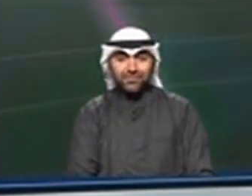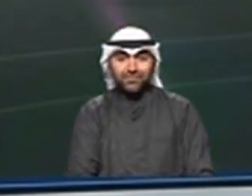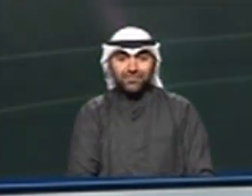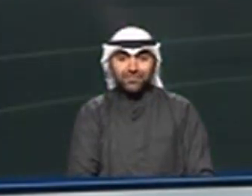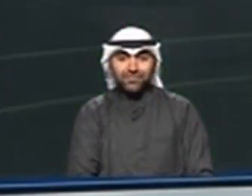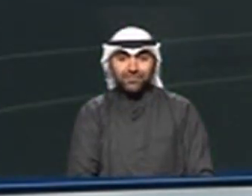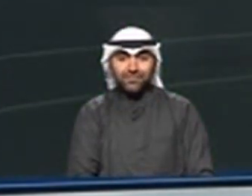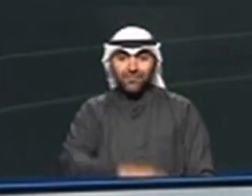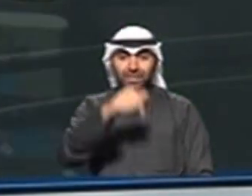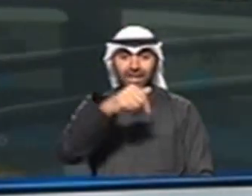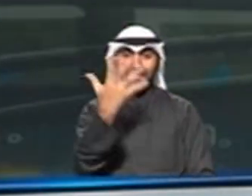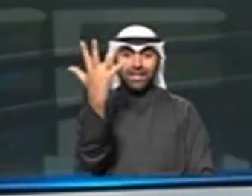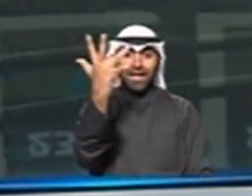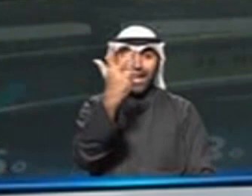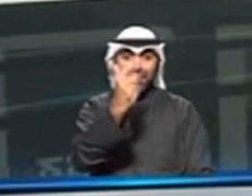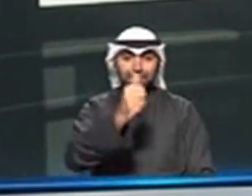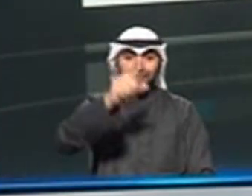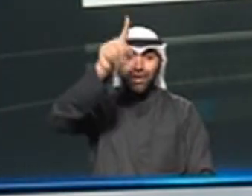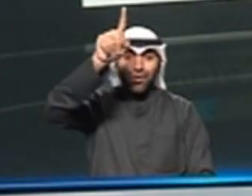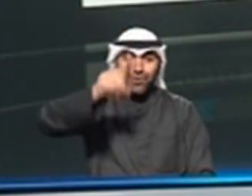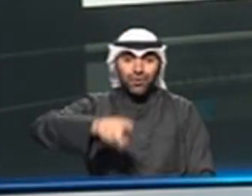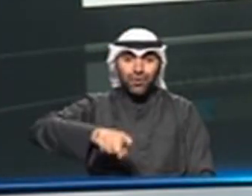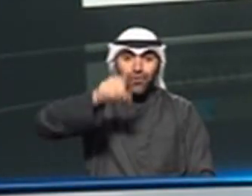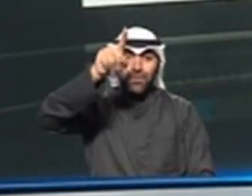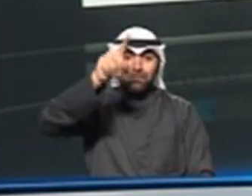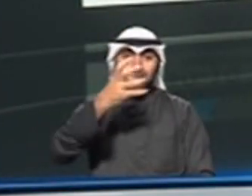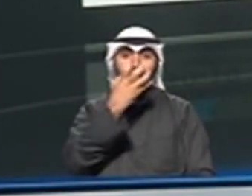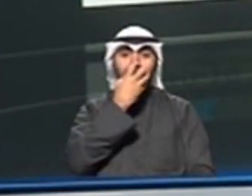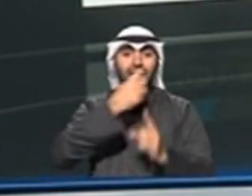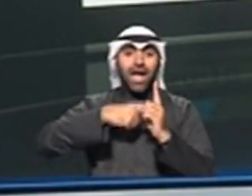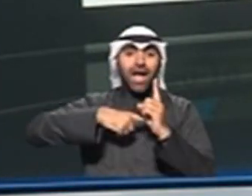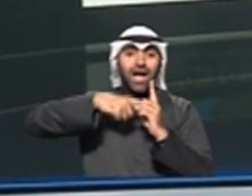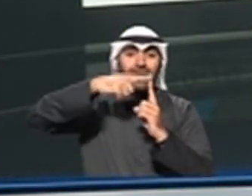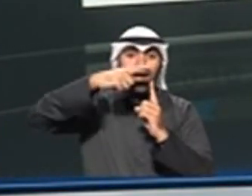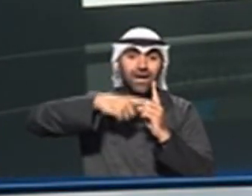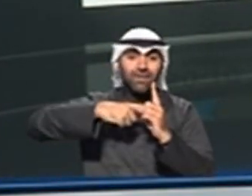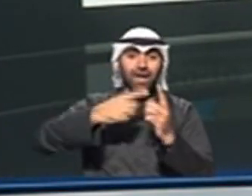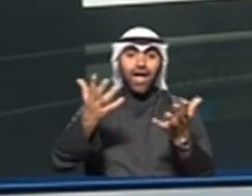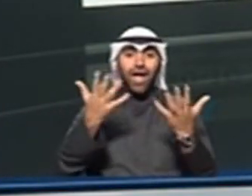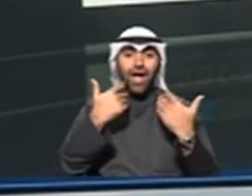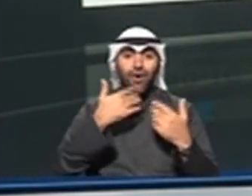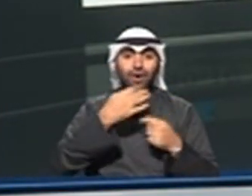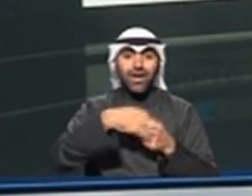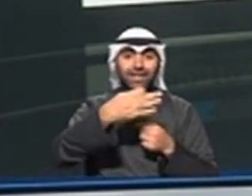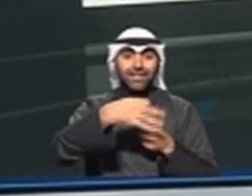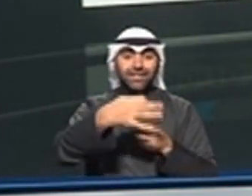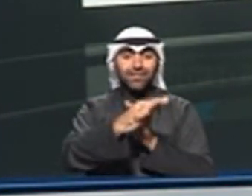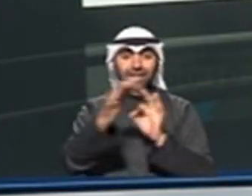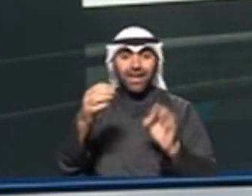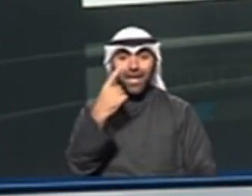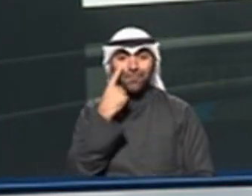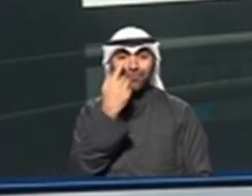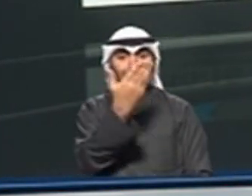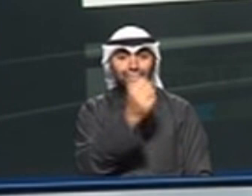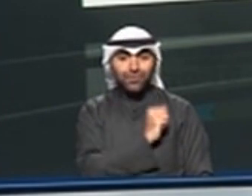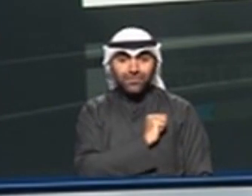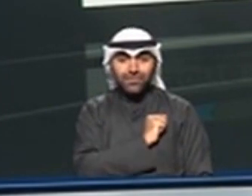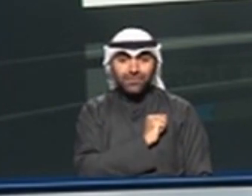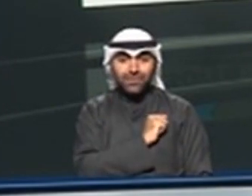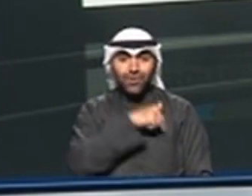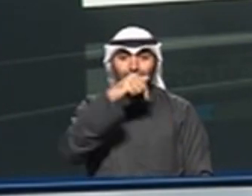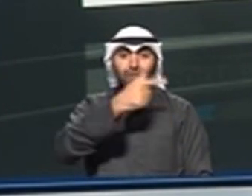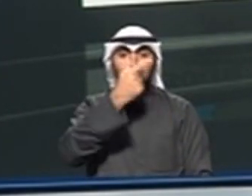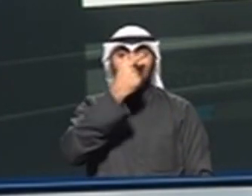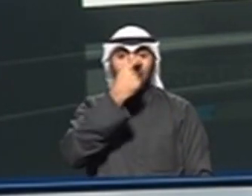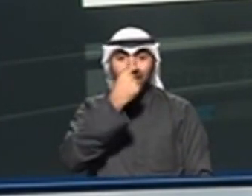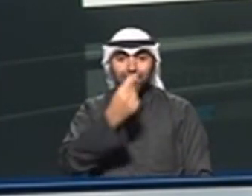4:50. الطقس المتوقع في مدينة الكويت خلال 5 أيام الغادمة إن شاء الله أجواء معتدلة خلال فترة النهار، ولكن راح تكون باردة